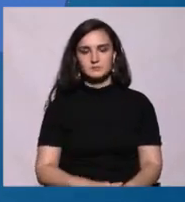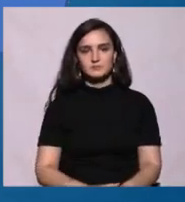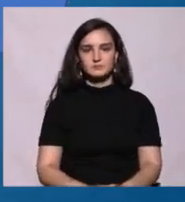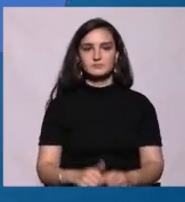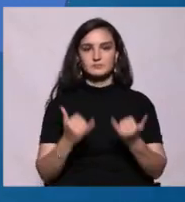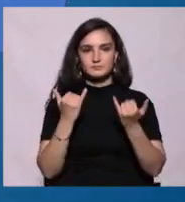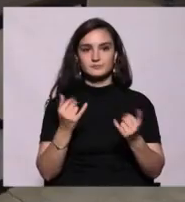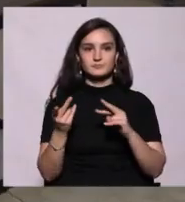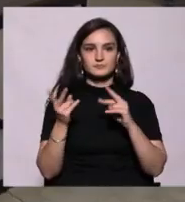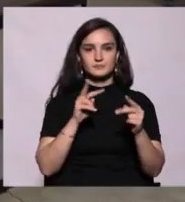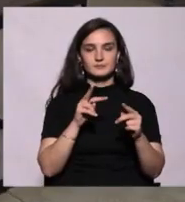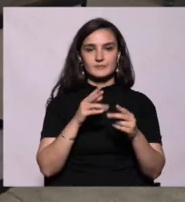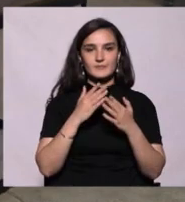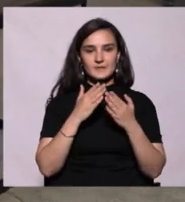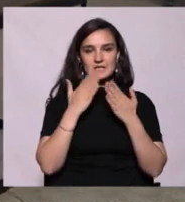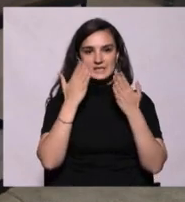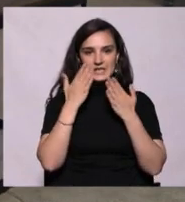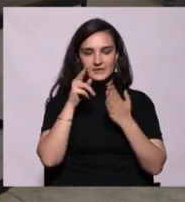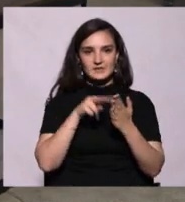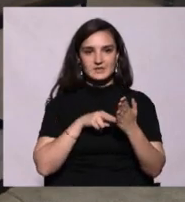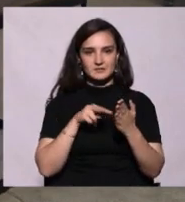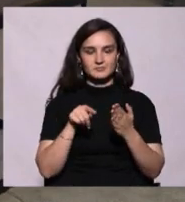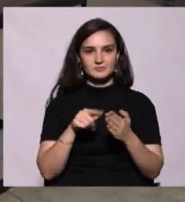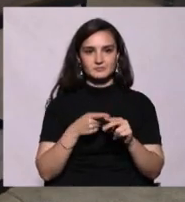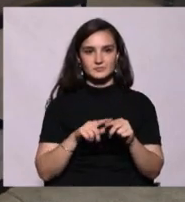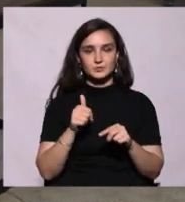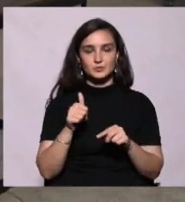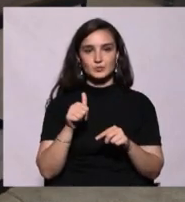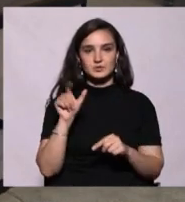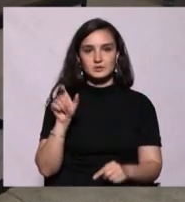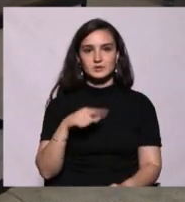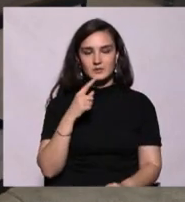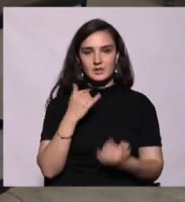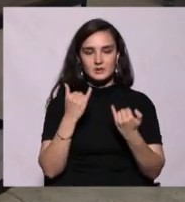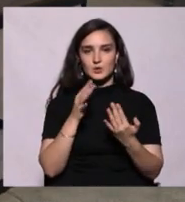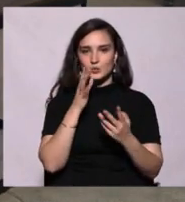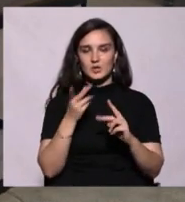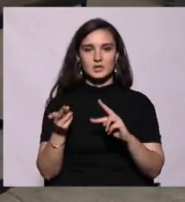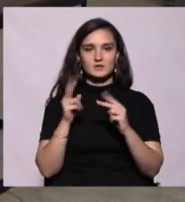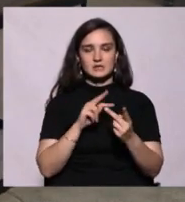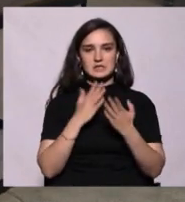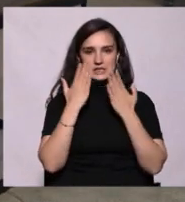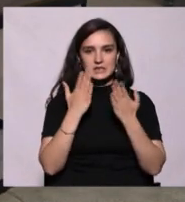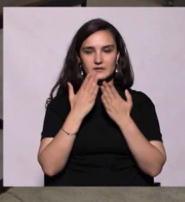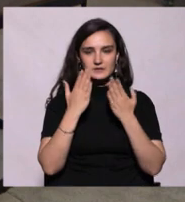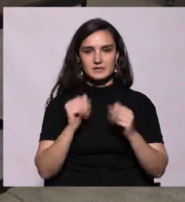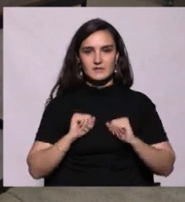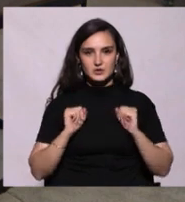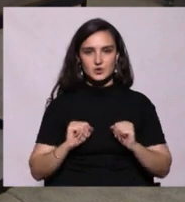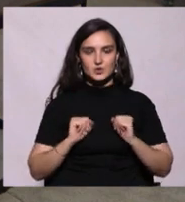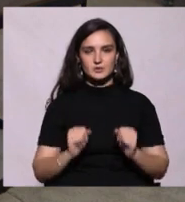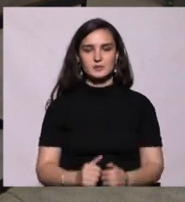Now, let's move on to our reading activity. როგორც კარტერმა თქვა, ახლა დროა გადავიდეთ კითხვის